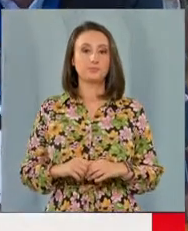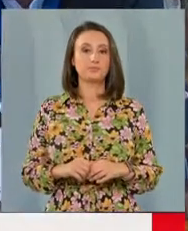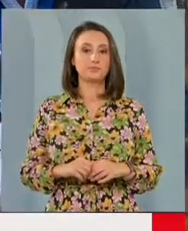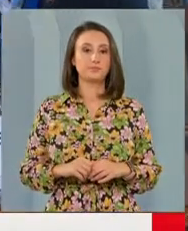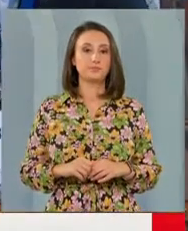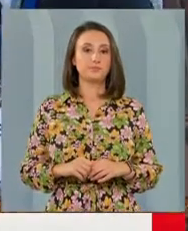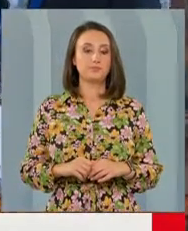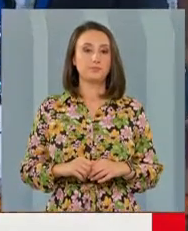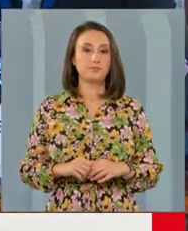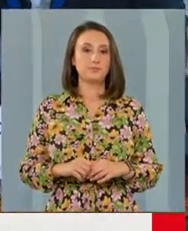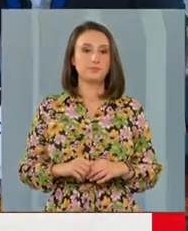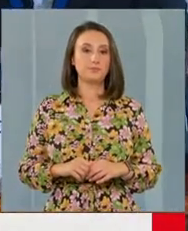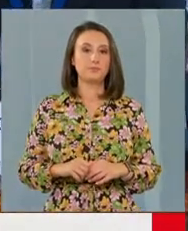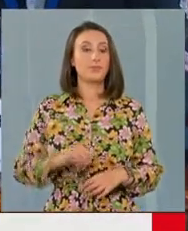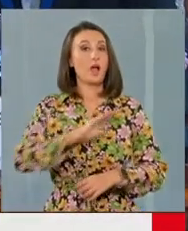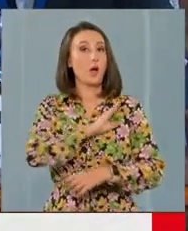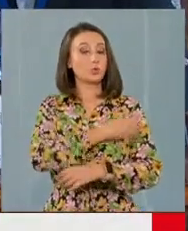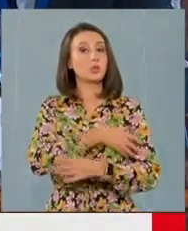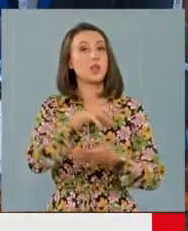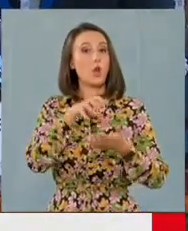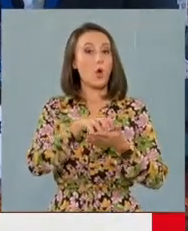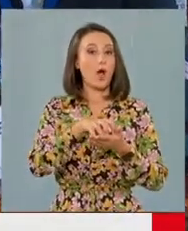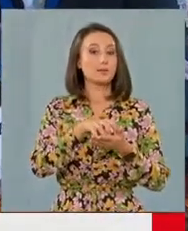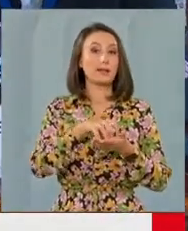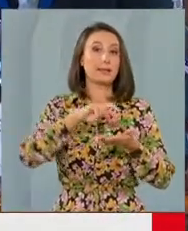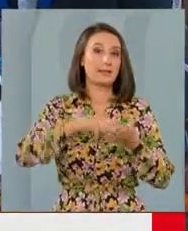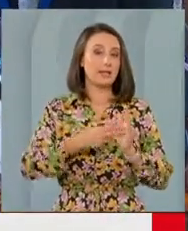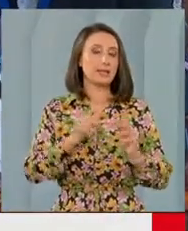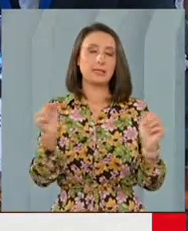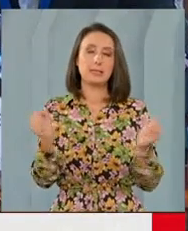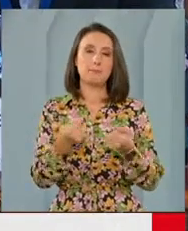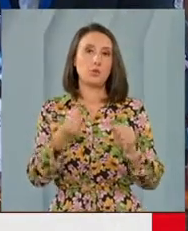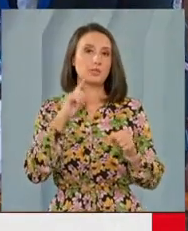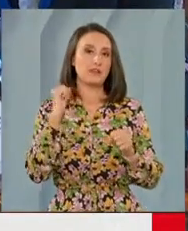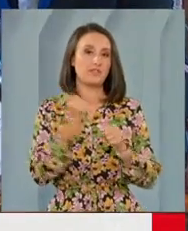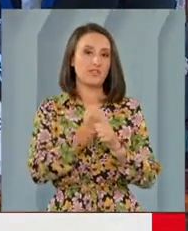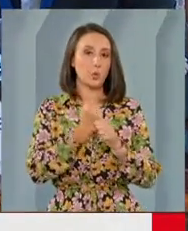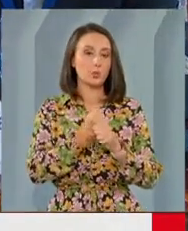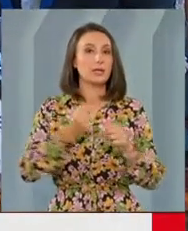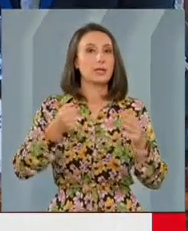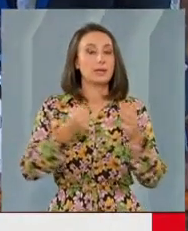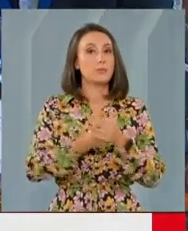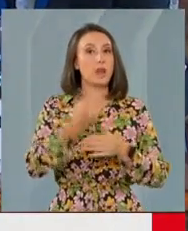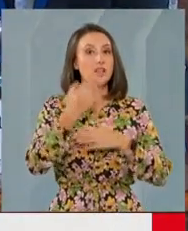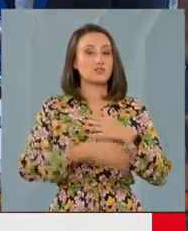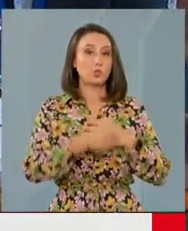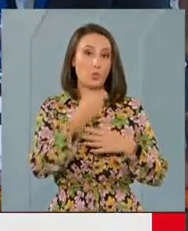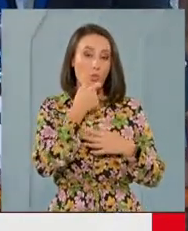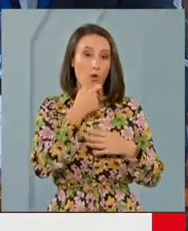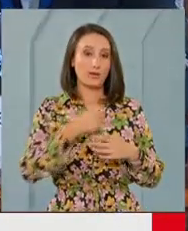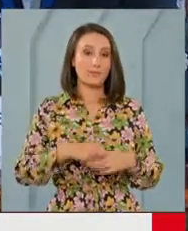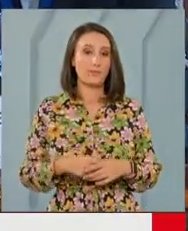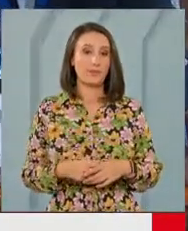nivelul autorităților locale tehnic era imposibil de realizat până la finele anului, de aceea